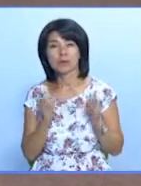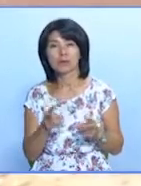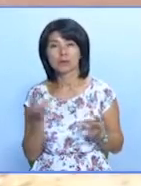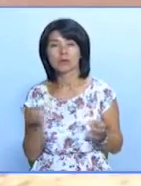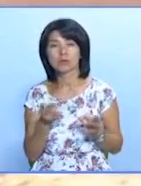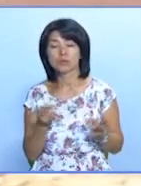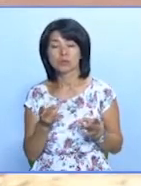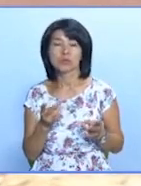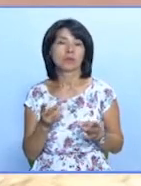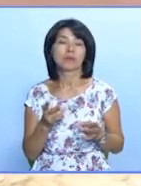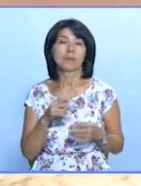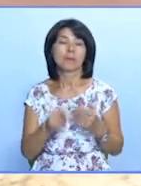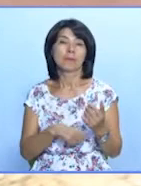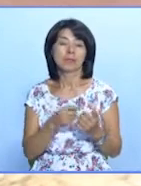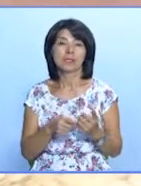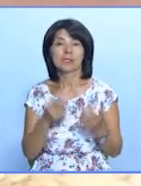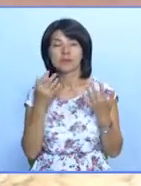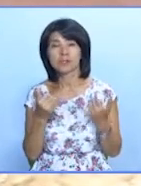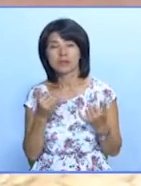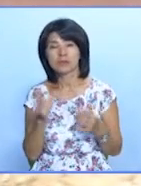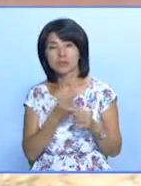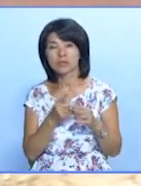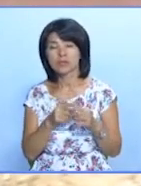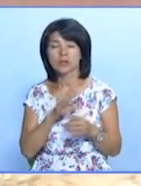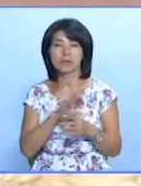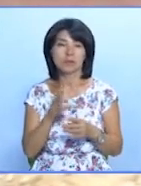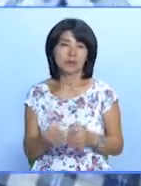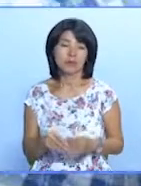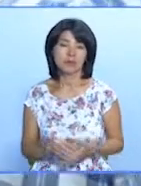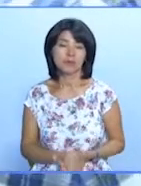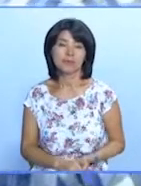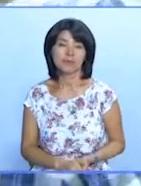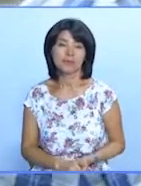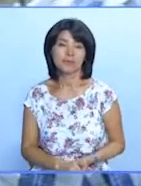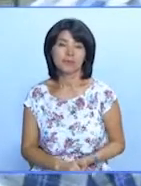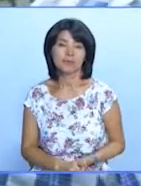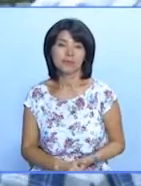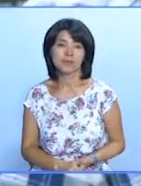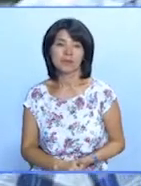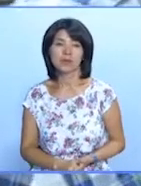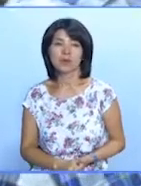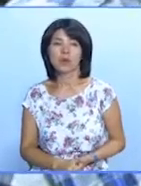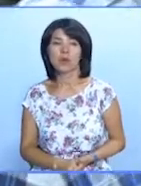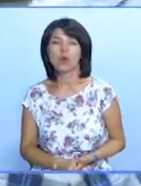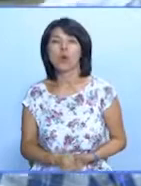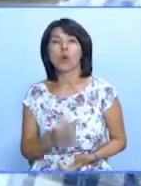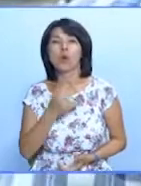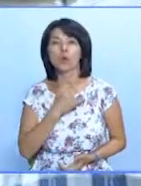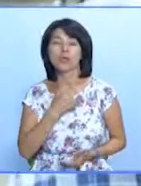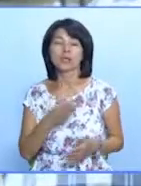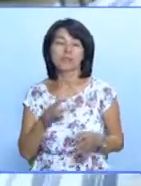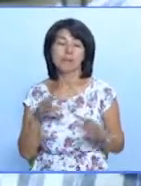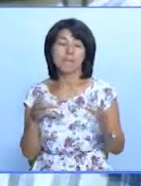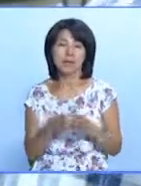материалдан жасалған резеңкемен қапталады. Партия өкілдері жұмыс барысымен танысты. У нас в партии такой подход. Партия өкілдерімен